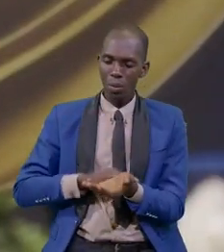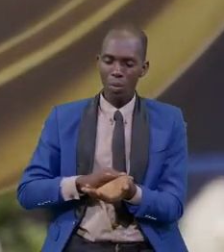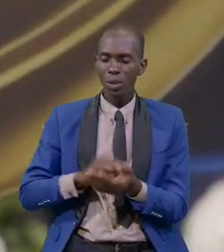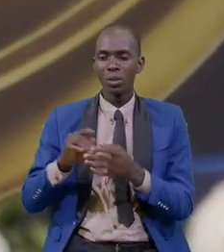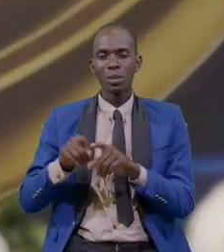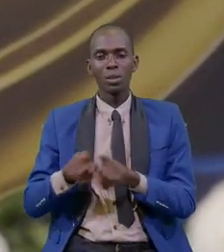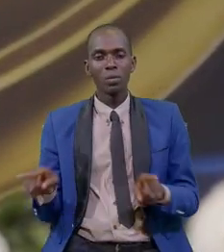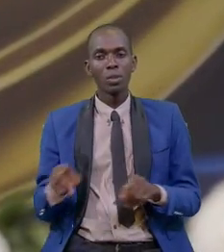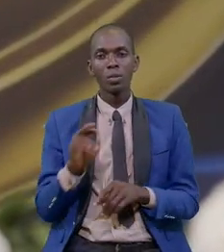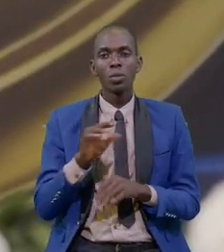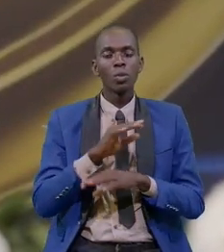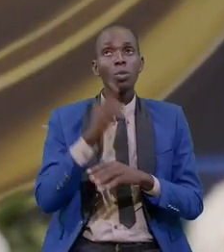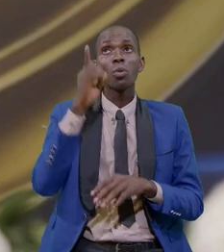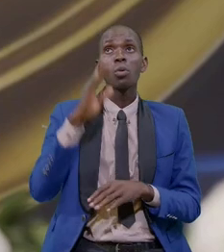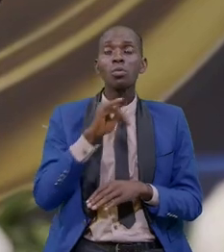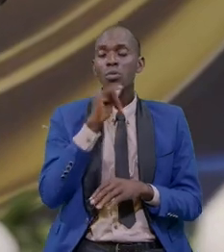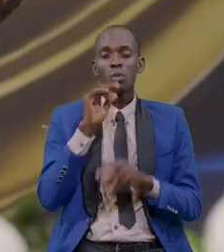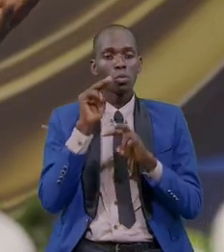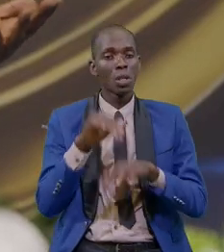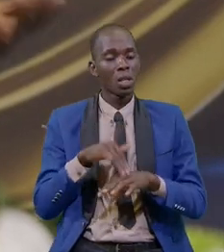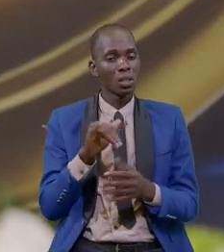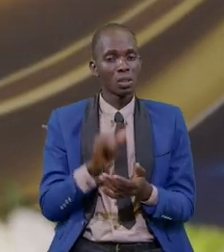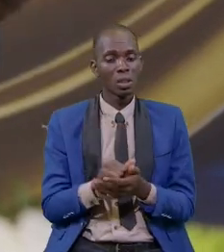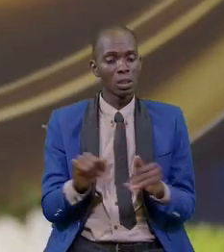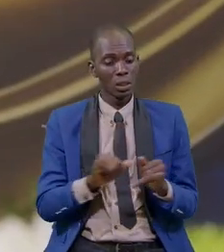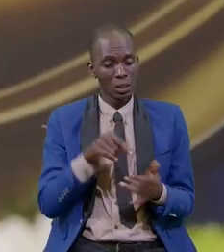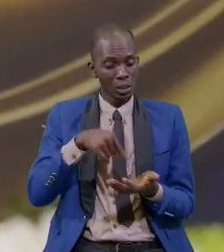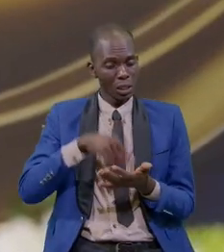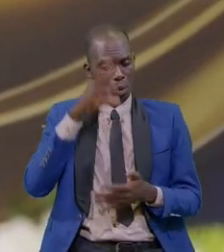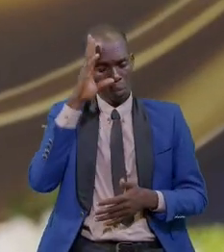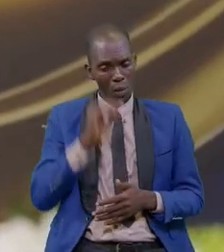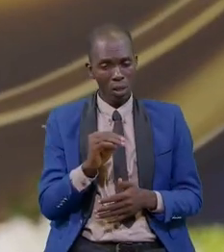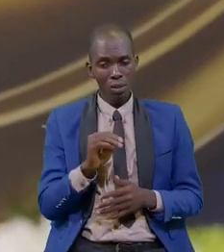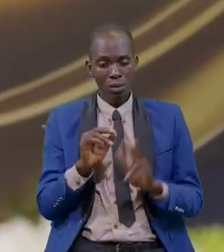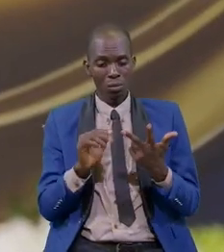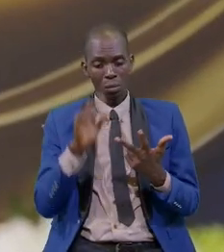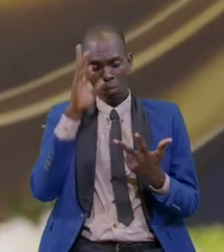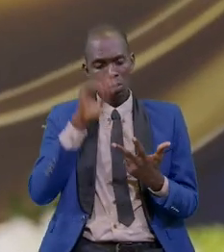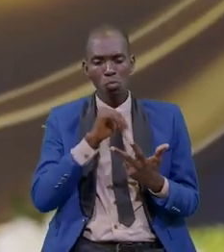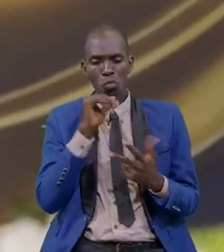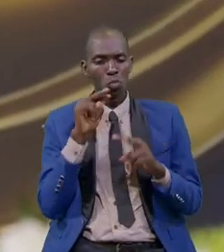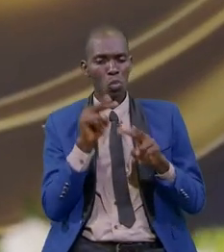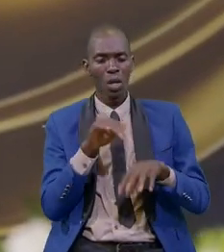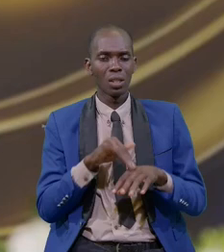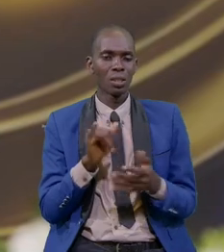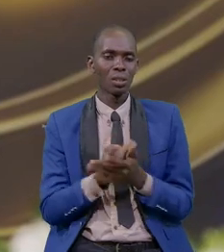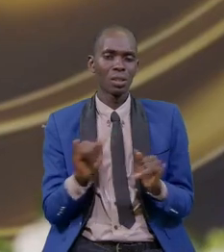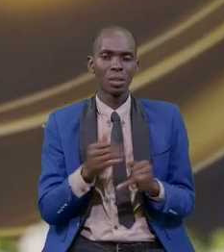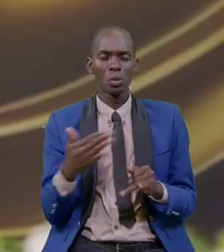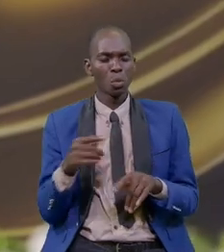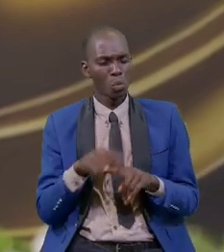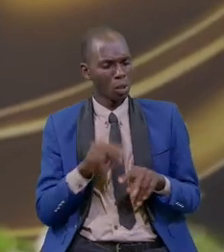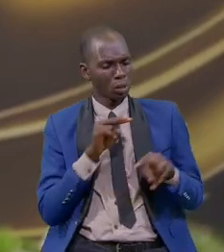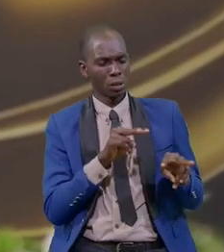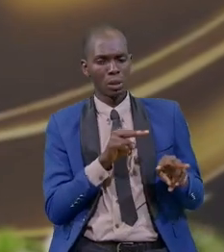ces paramètres de la personne, mais tout ce qu'il a fait, regardez, c'est un homme comme moi. Et j'aurais pu être la personne qui est partie